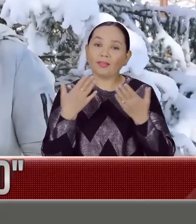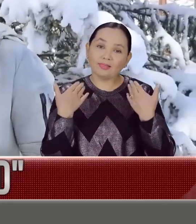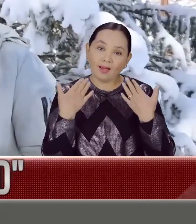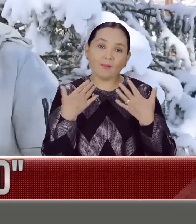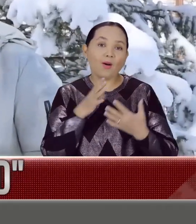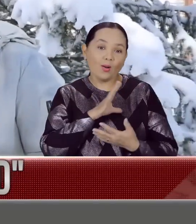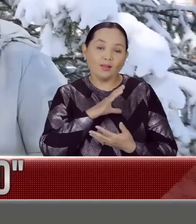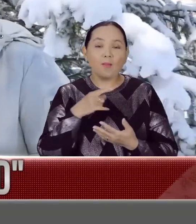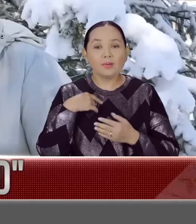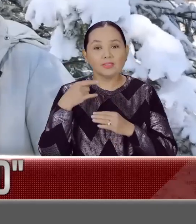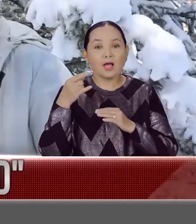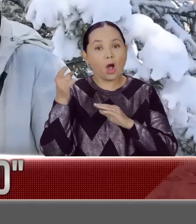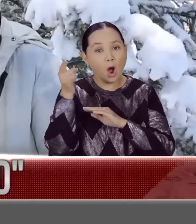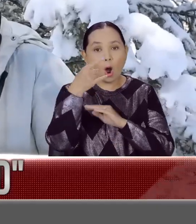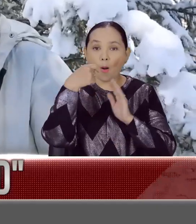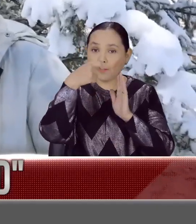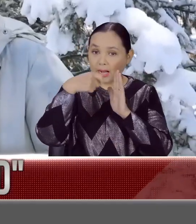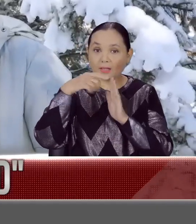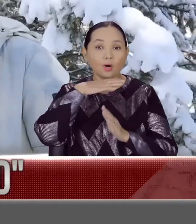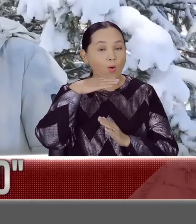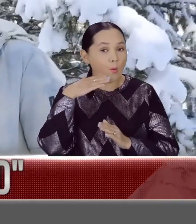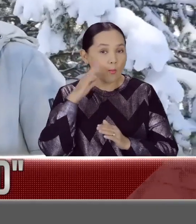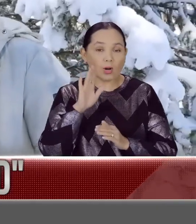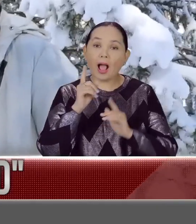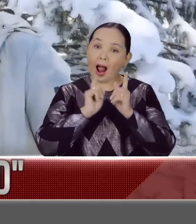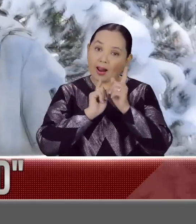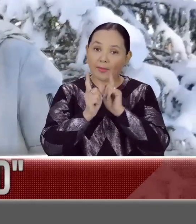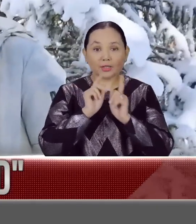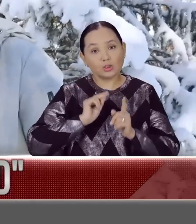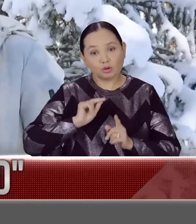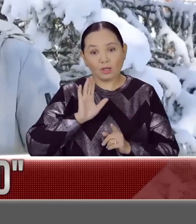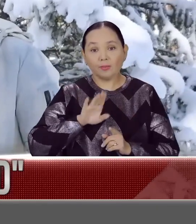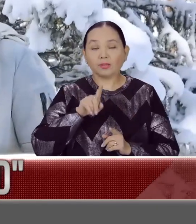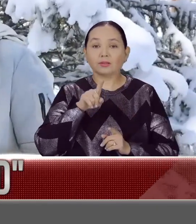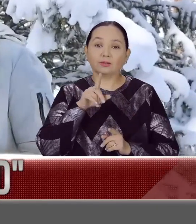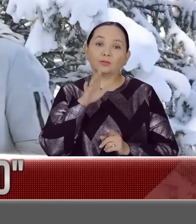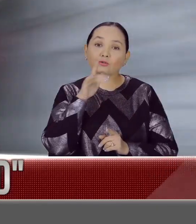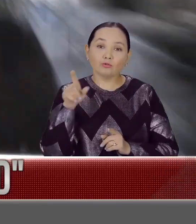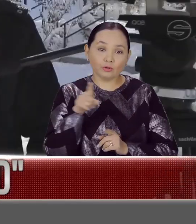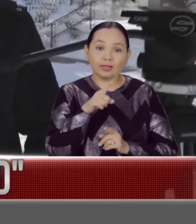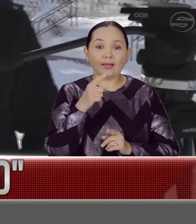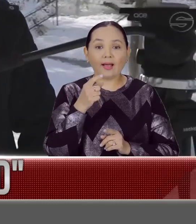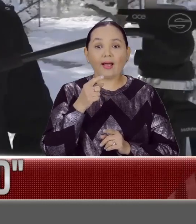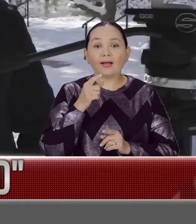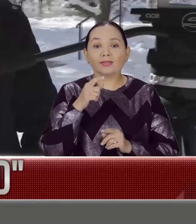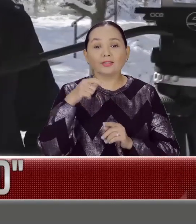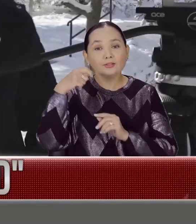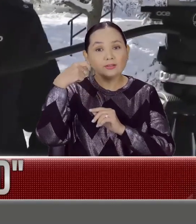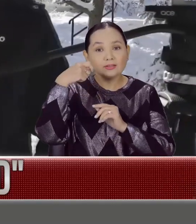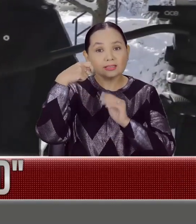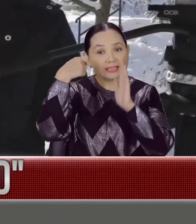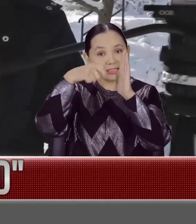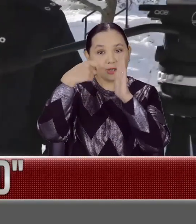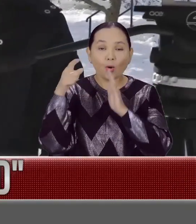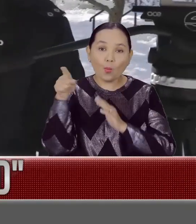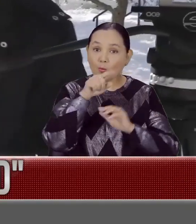Endi bizda operatorlar ko'pchilik bo'lgani uchun endi almashib ishlaymiz deb. Ungacha o'zi syomkalarimiz kam ekan. Syomka jarayonlari.